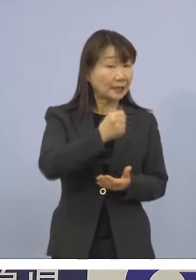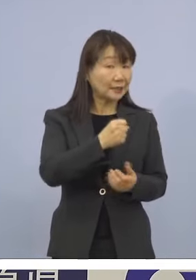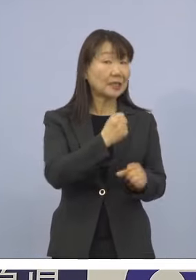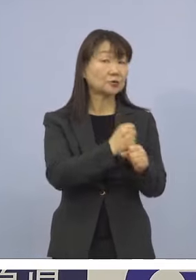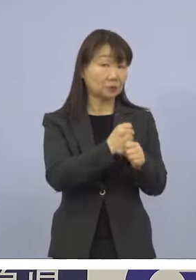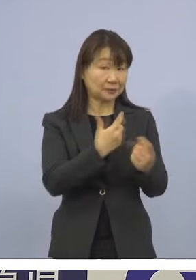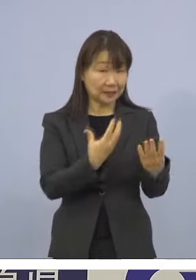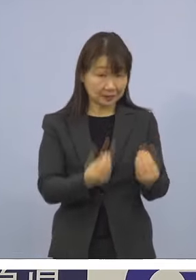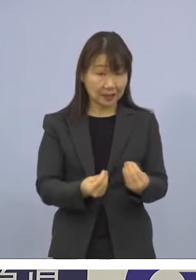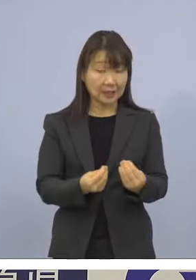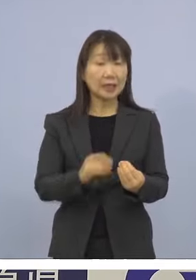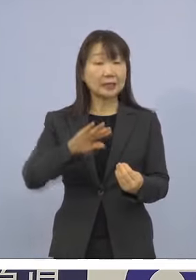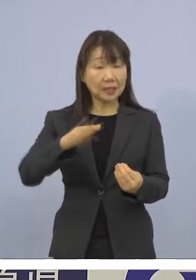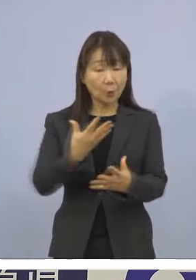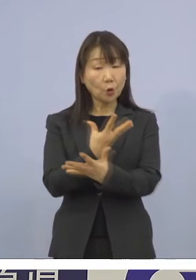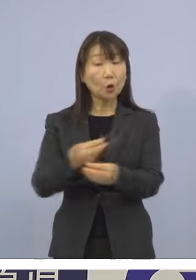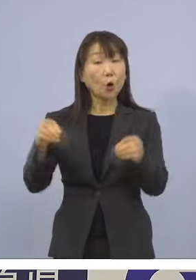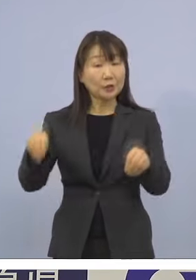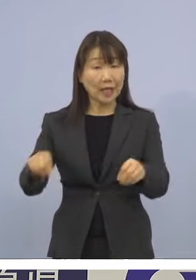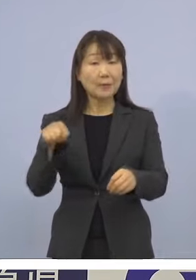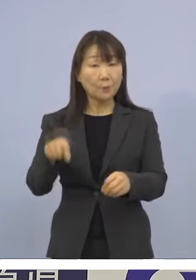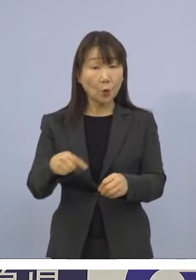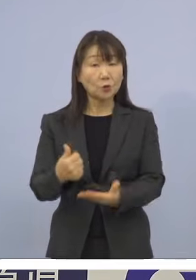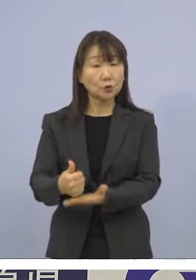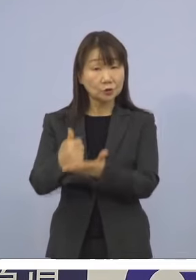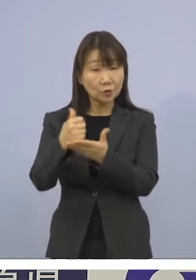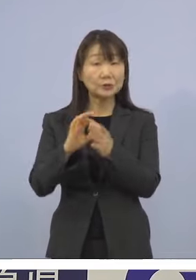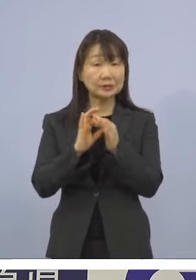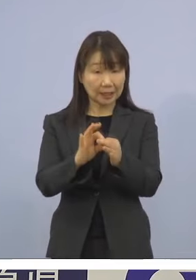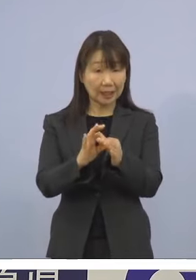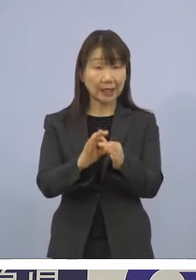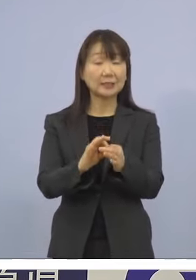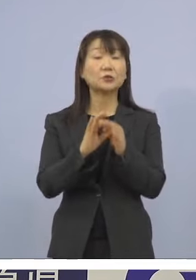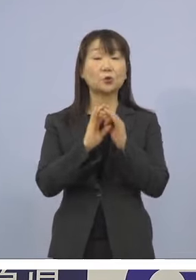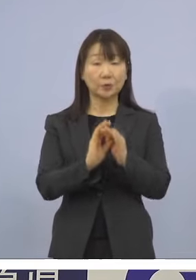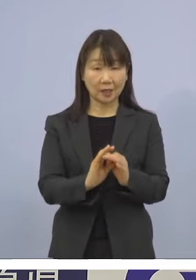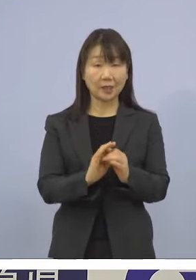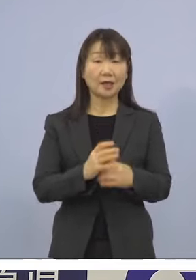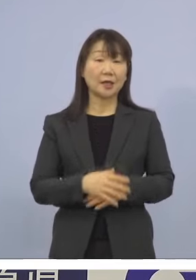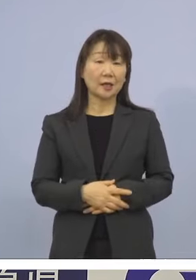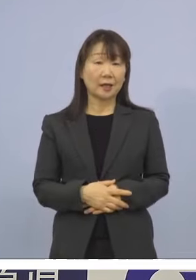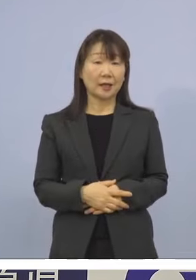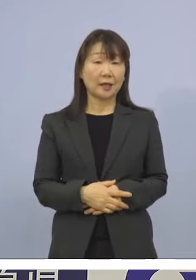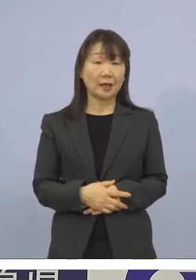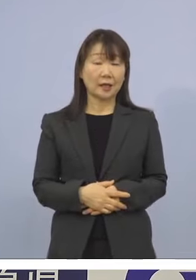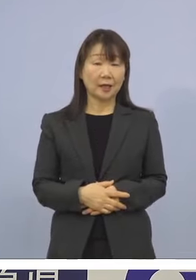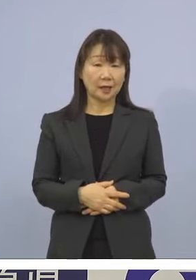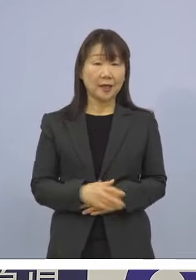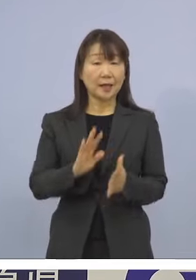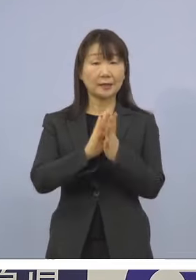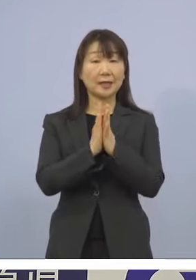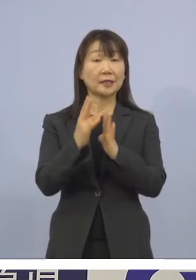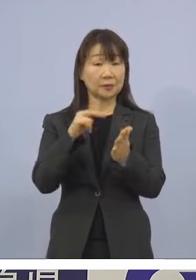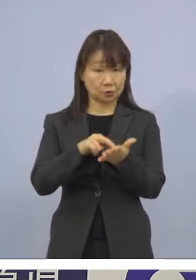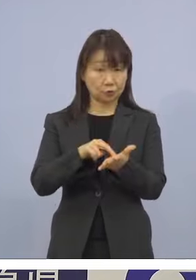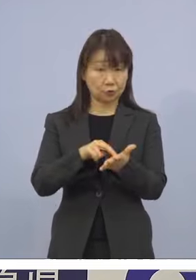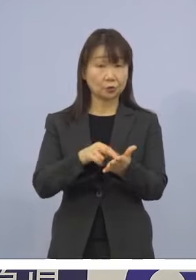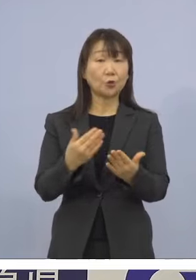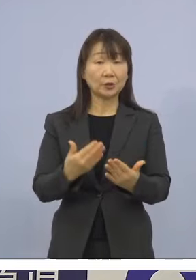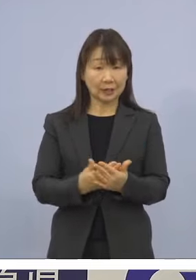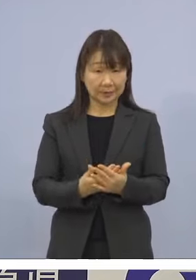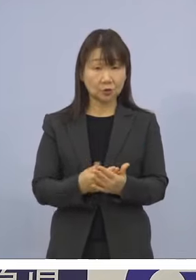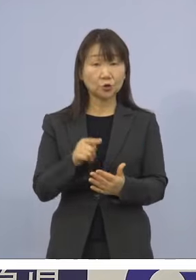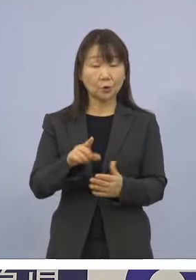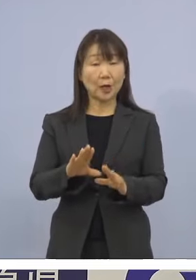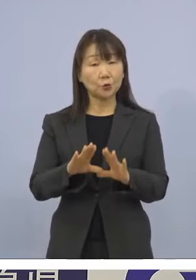ただまあ協定も尊重しながらということでございますので、現実ということでそれは受